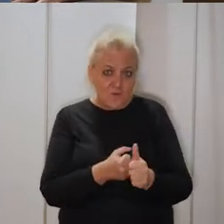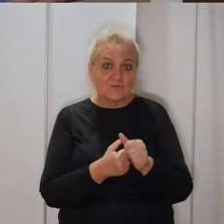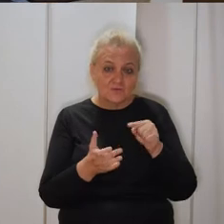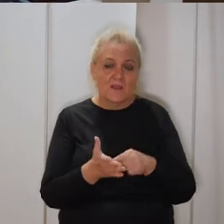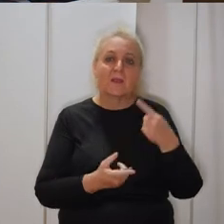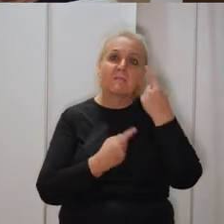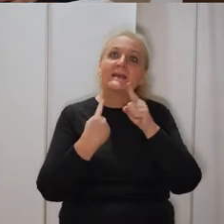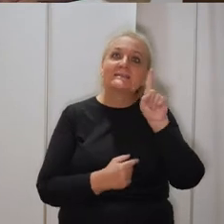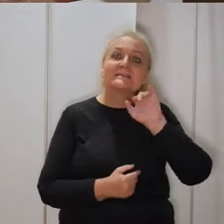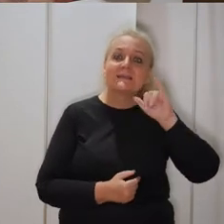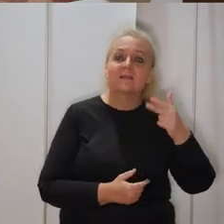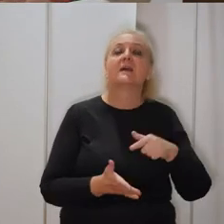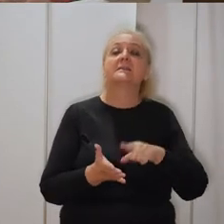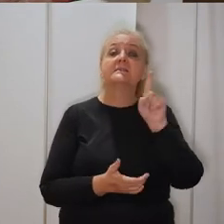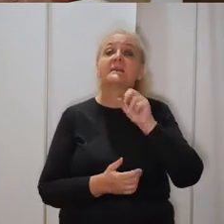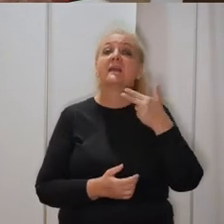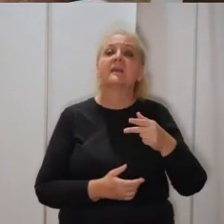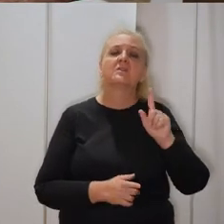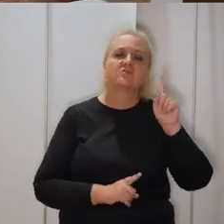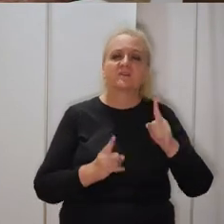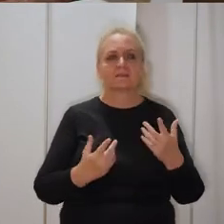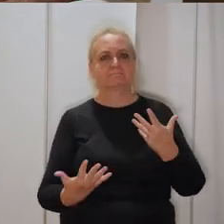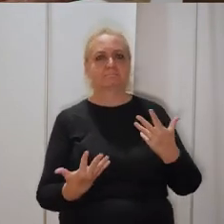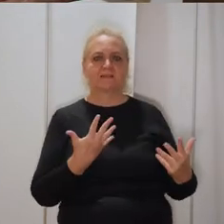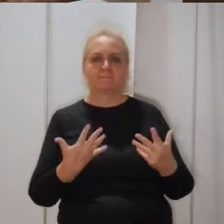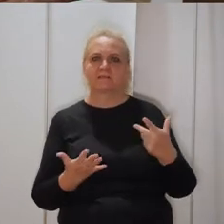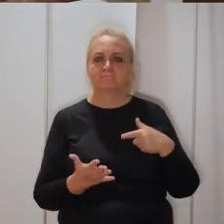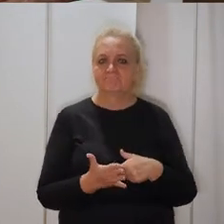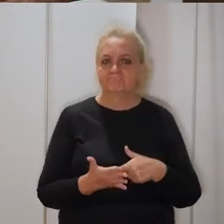kiedy myślimy o zinach, dlatego że ziny czasami mają pozór bardzo